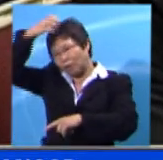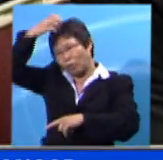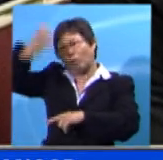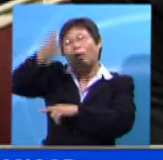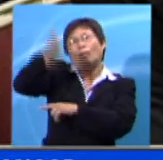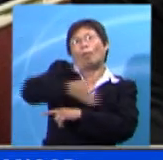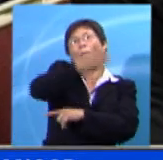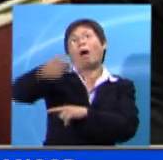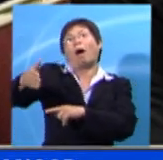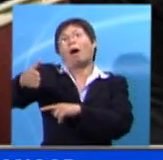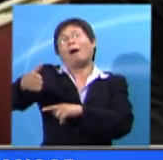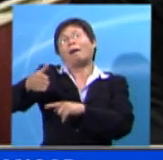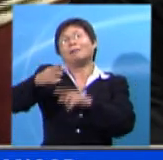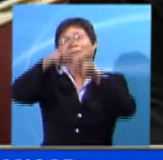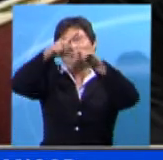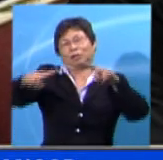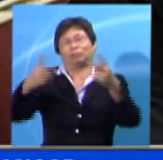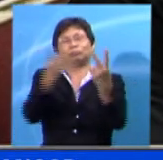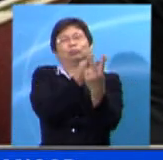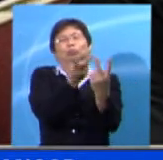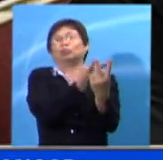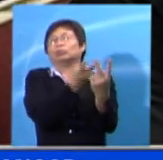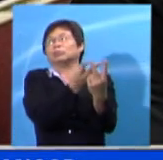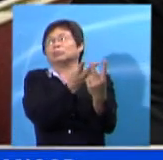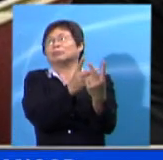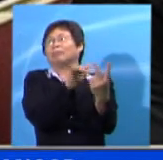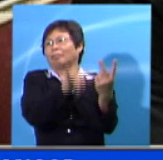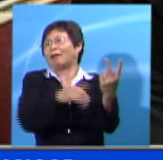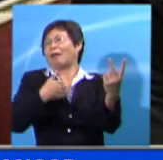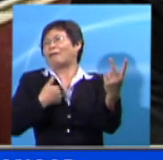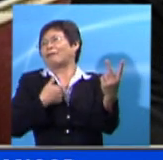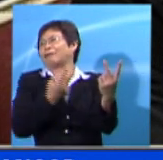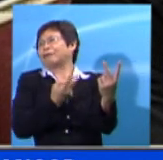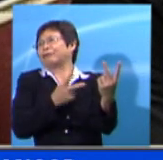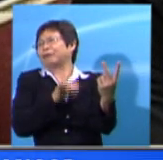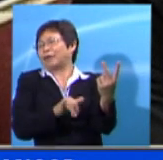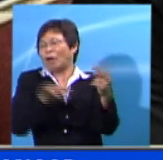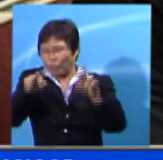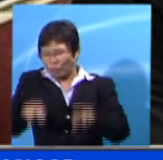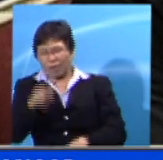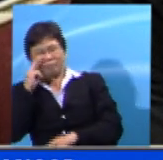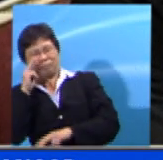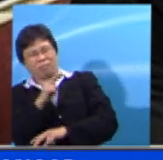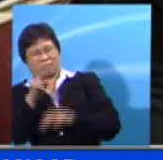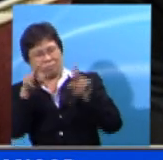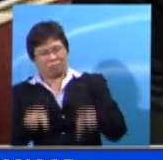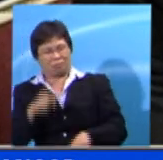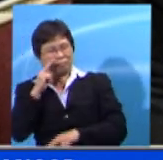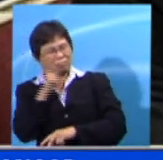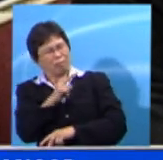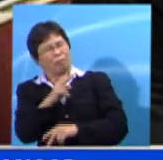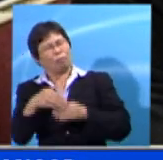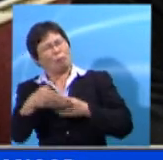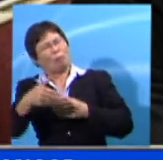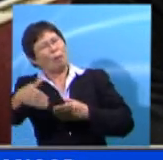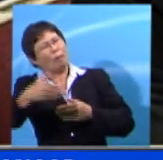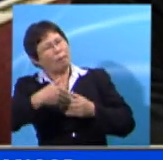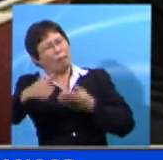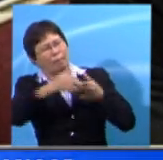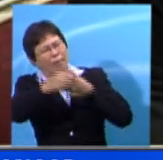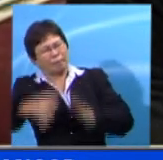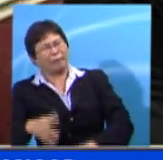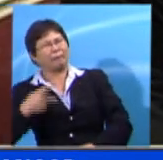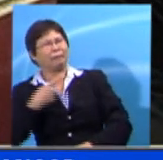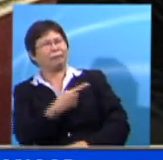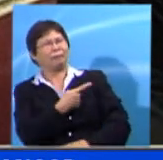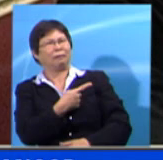so dua alternatif yang masih Tertinggal Dan inilah yang rakyat melihat seterusnya Bagaimana jiwa-jiwa pemimpin kita